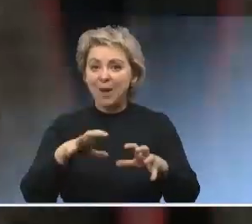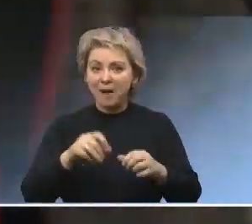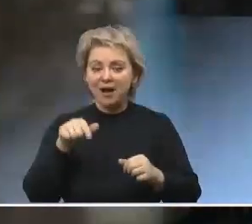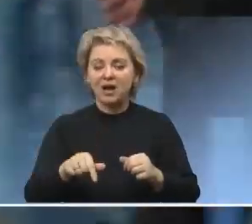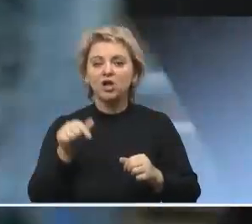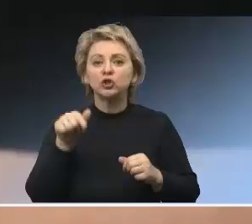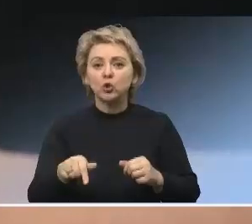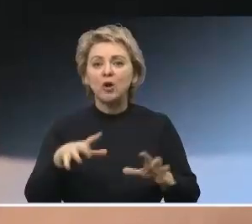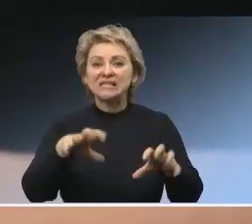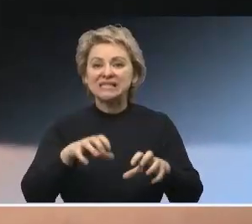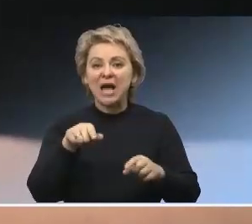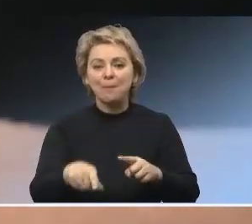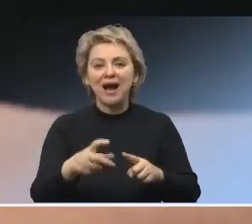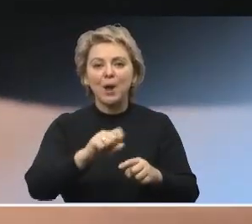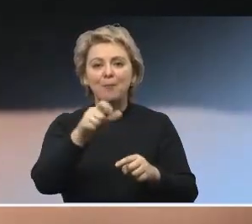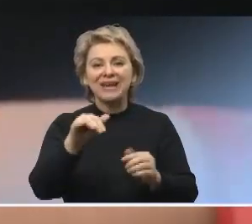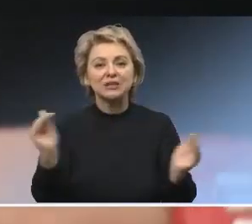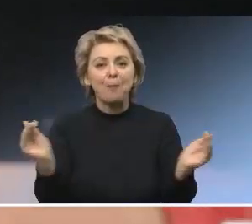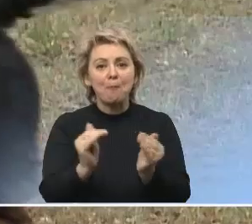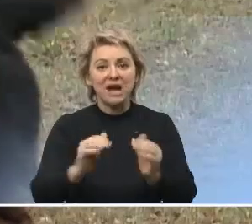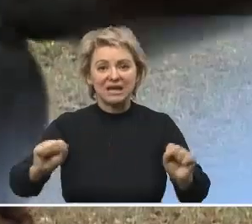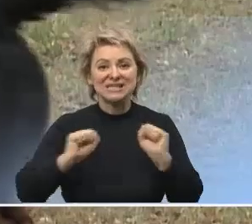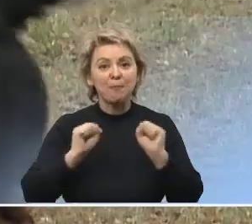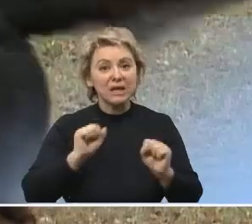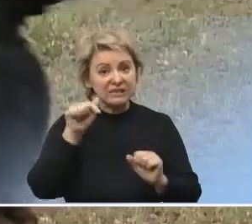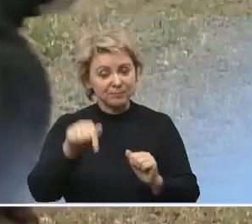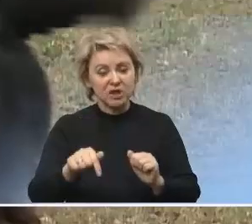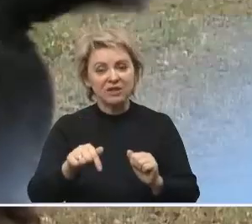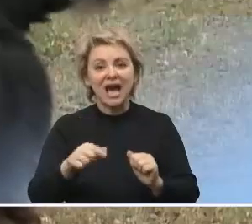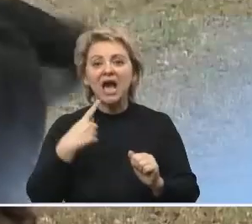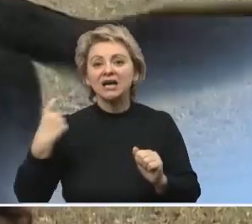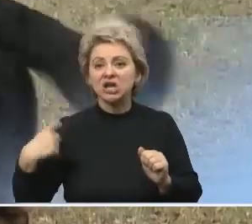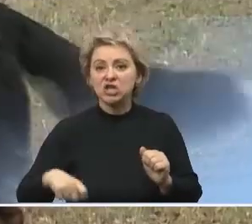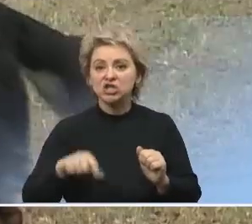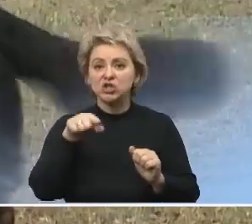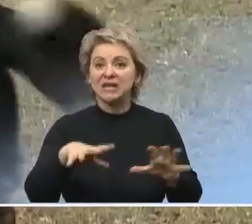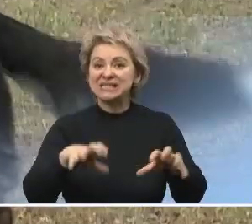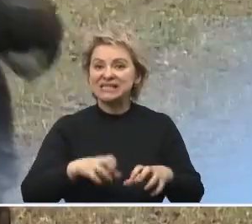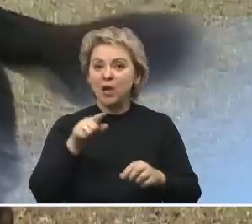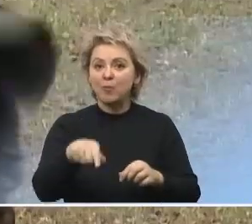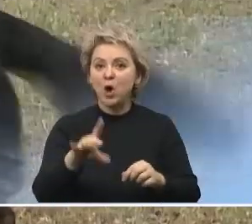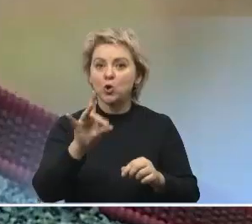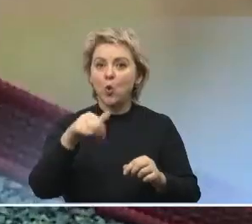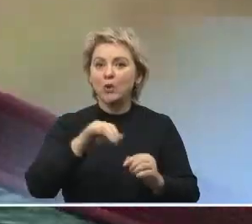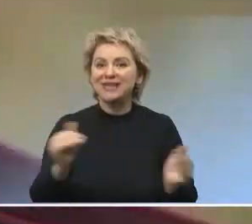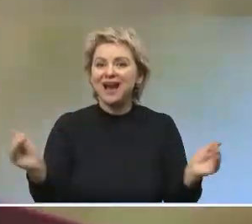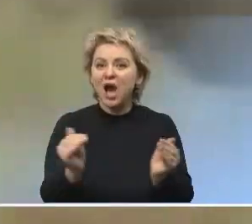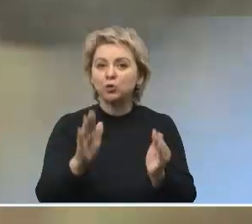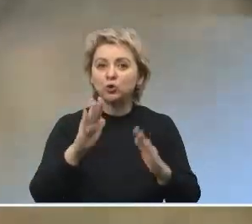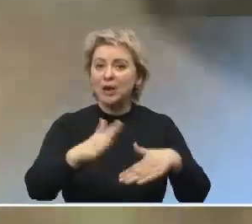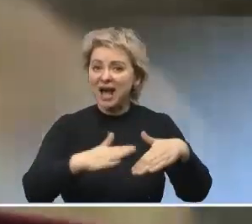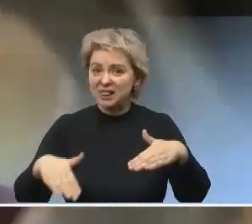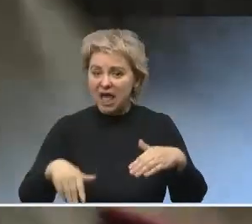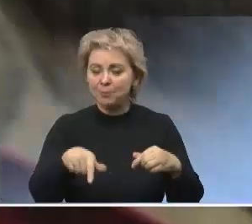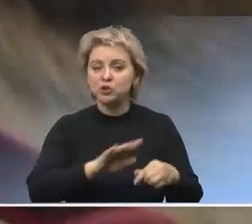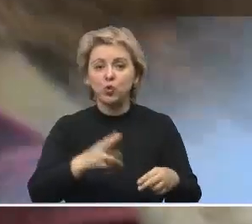Той пудель Бонита здесь самая маленькая спортсменка. У краснодарского корги-кардигана Ронни короткие только лапы,